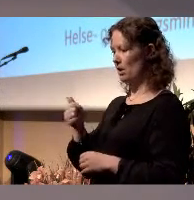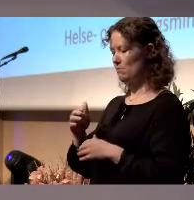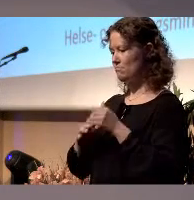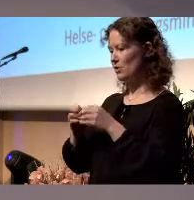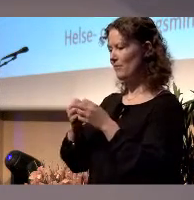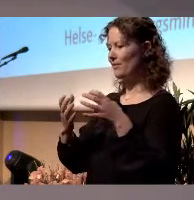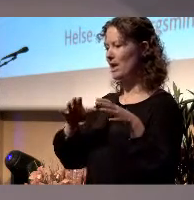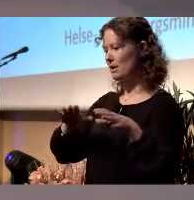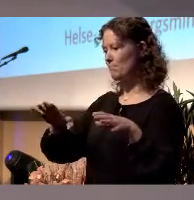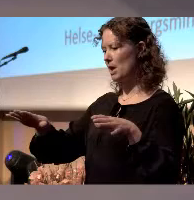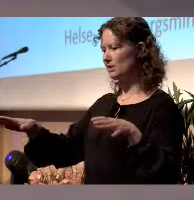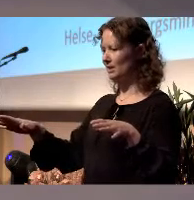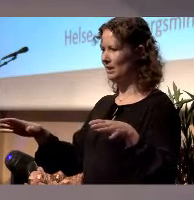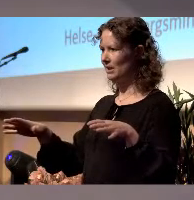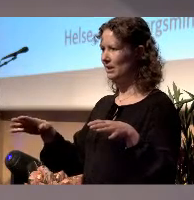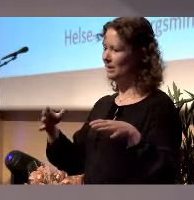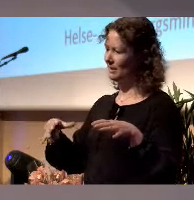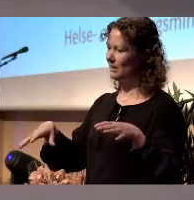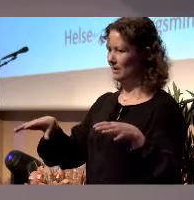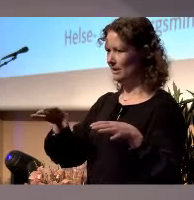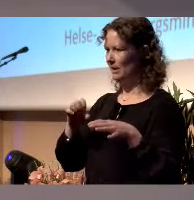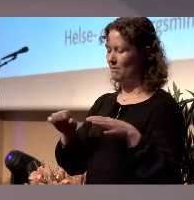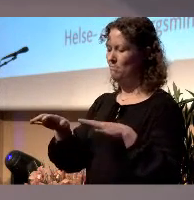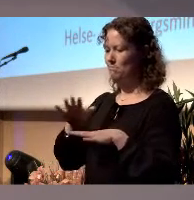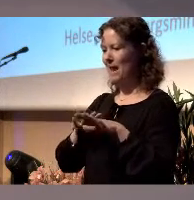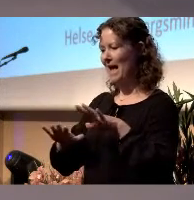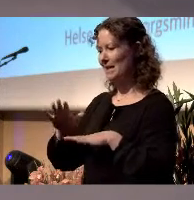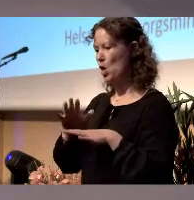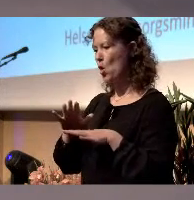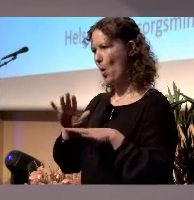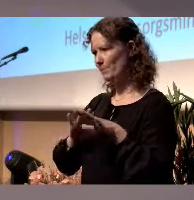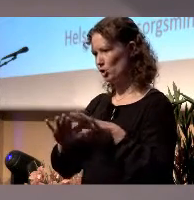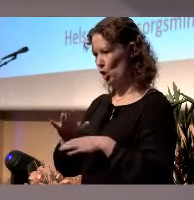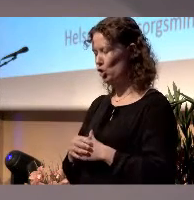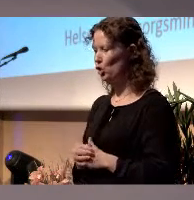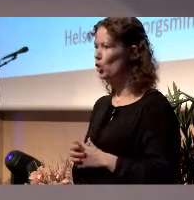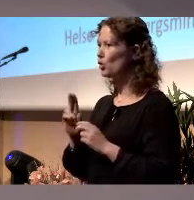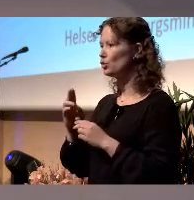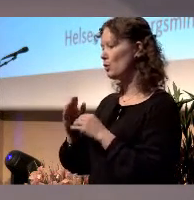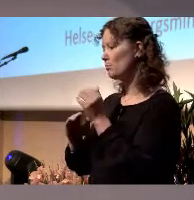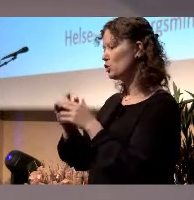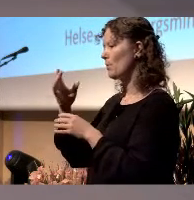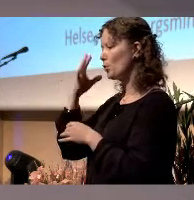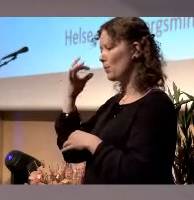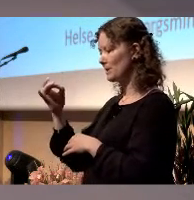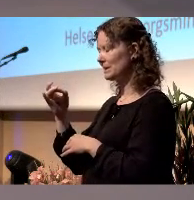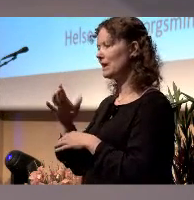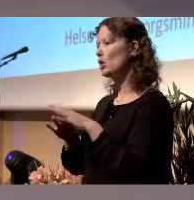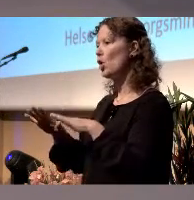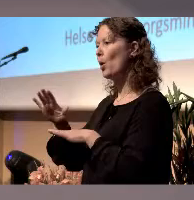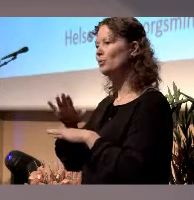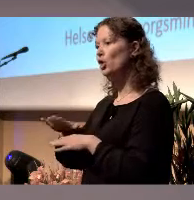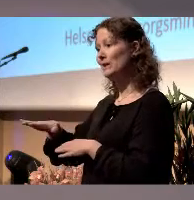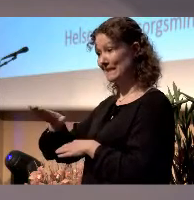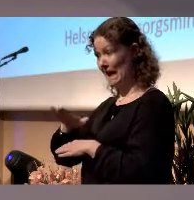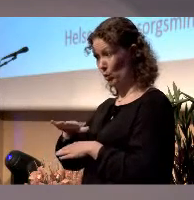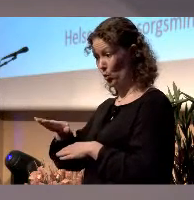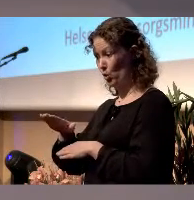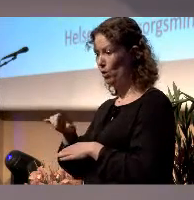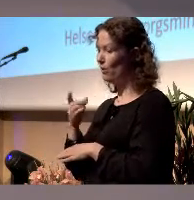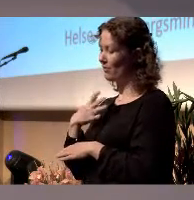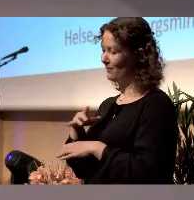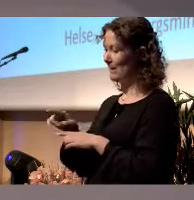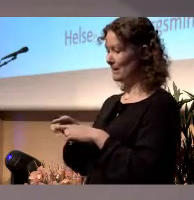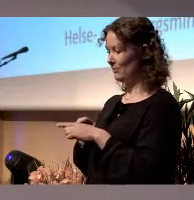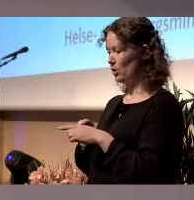plasser innenfor heldøgns pleie og omsorg. Vi skal bygge opp kompetansen i omsorgssektoren. Vi vil